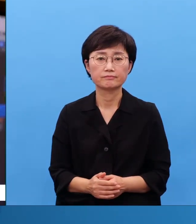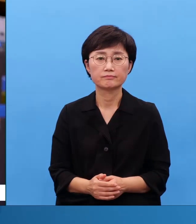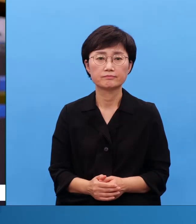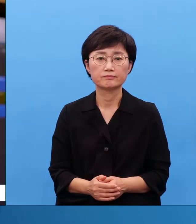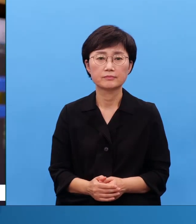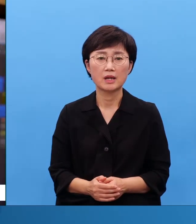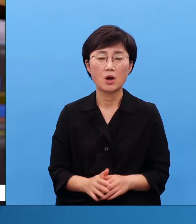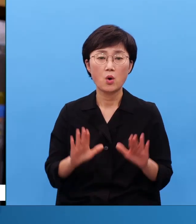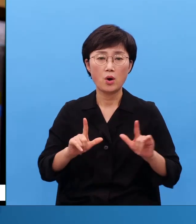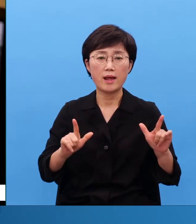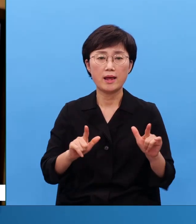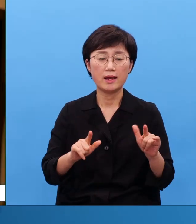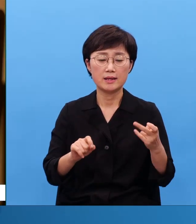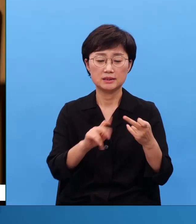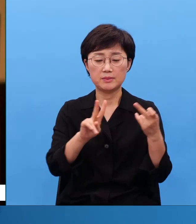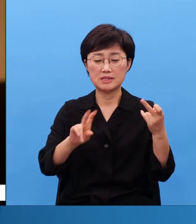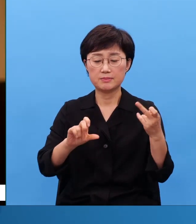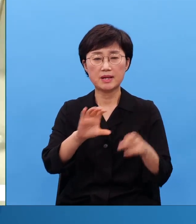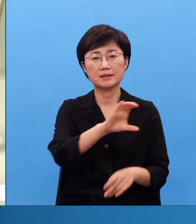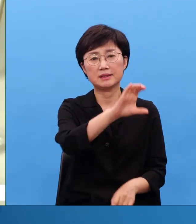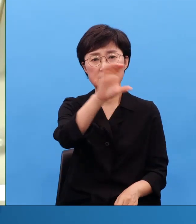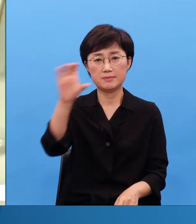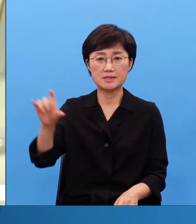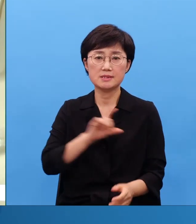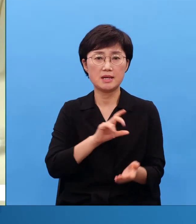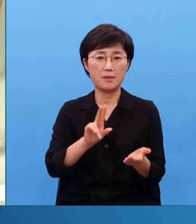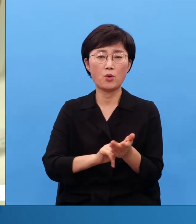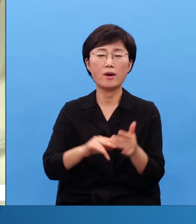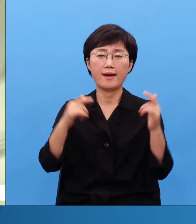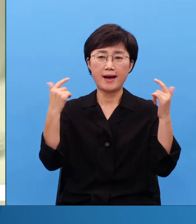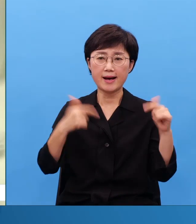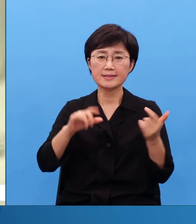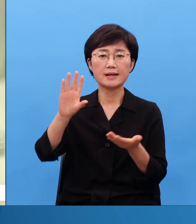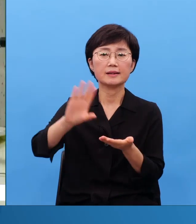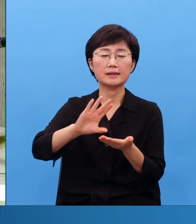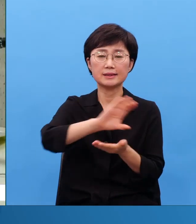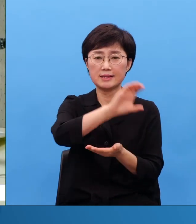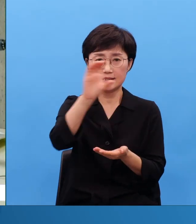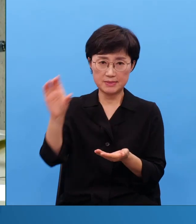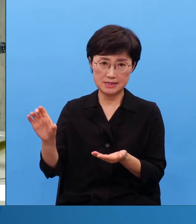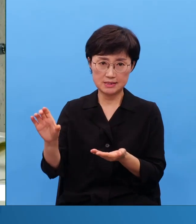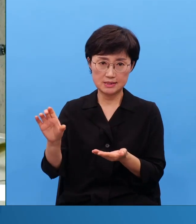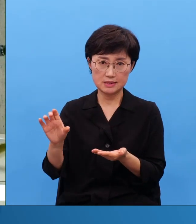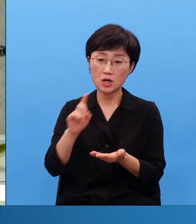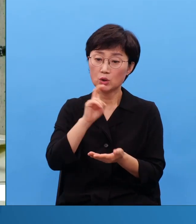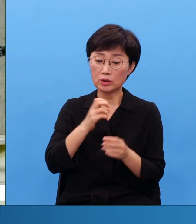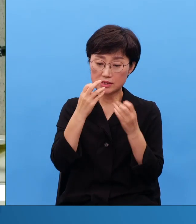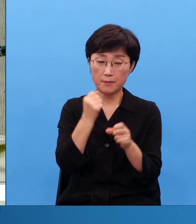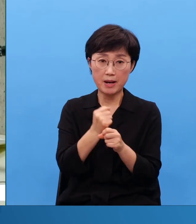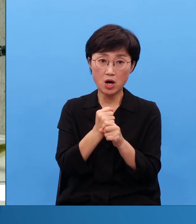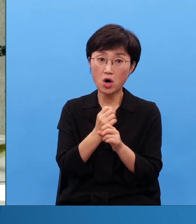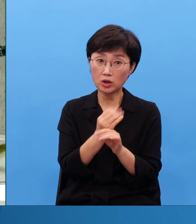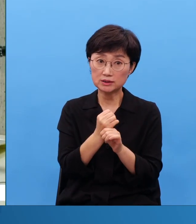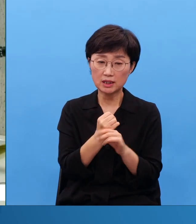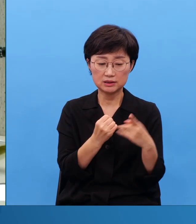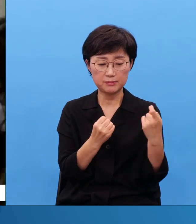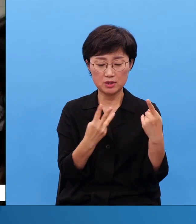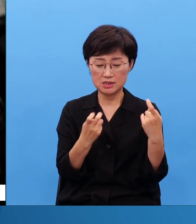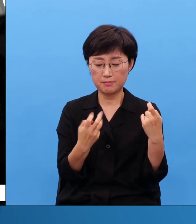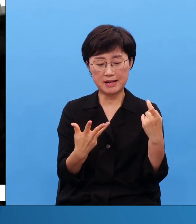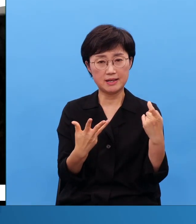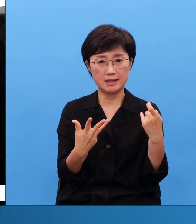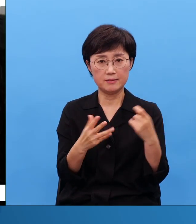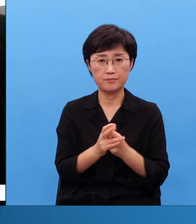(2022) 크리스마스 캐롤 항상 크리스마스가 오는 28일 발매됩니다. 어린 랩넌트부터 청소년, 전문인 등